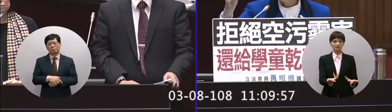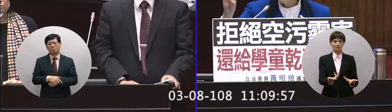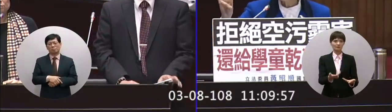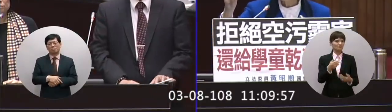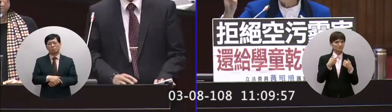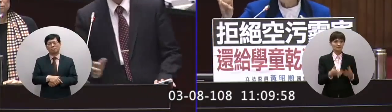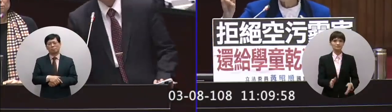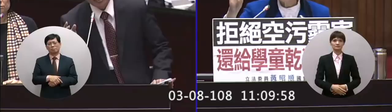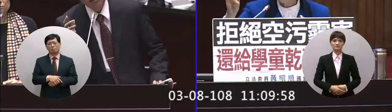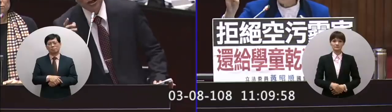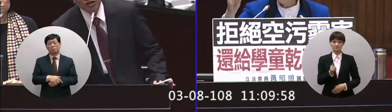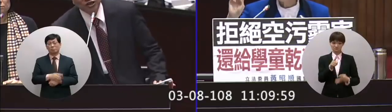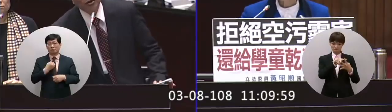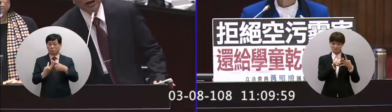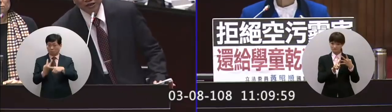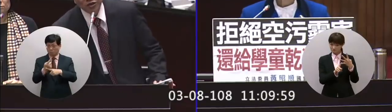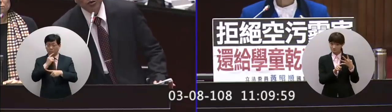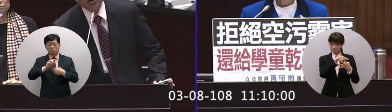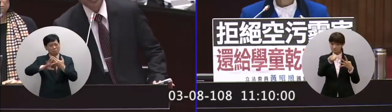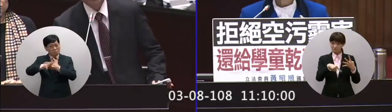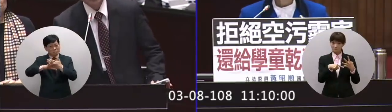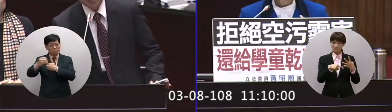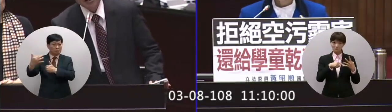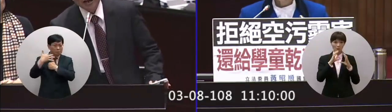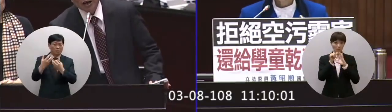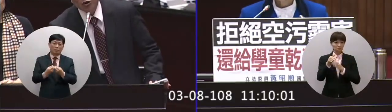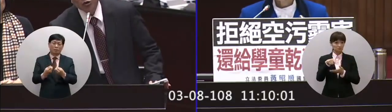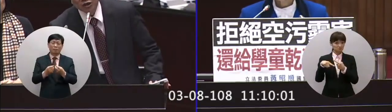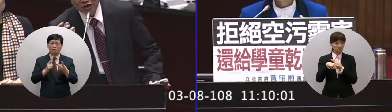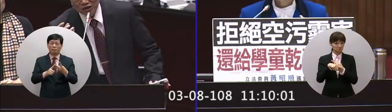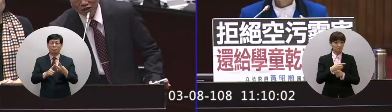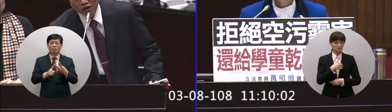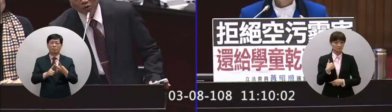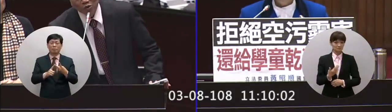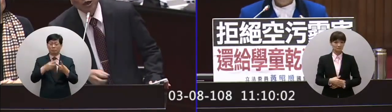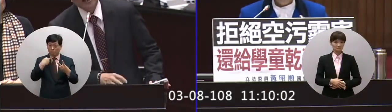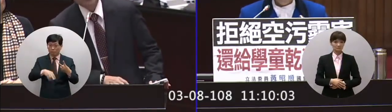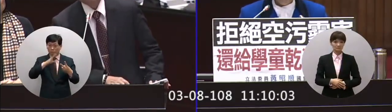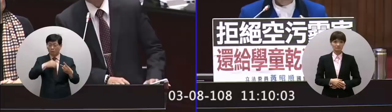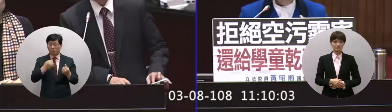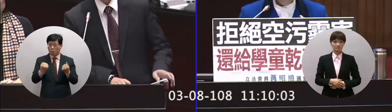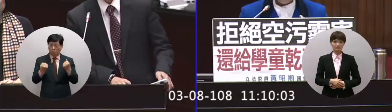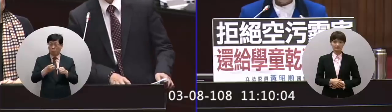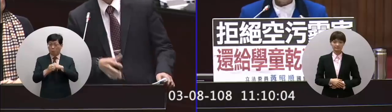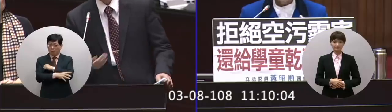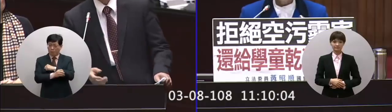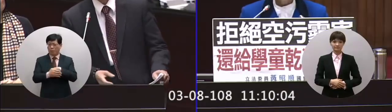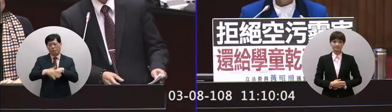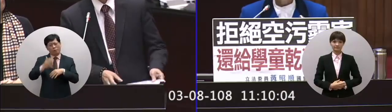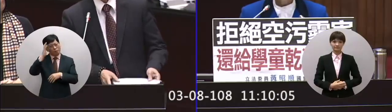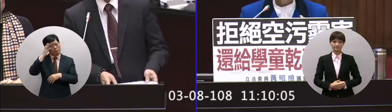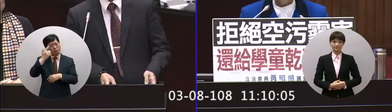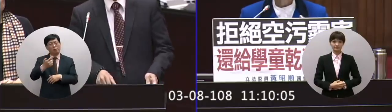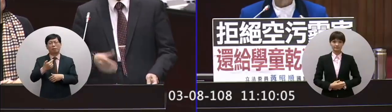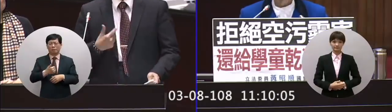题，你们能不能带回去 做？境外移入哦，嘿，啊，过来够。移动污染源哦，吼，这不只啊复杂